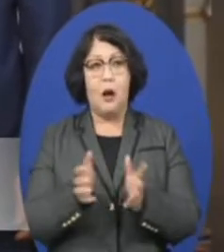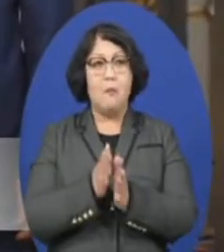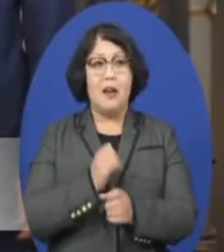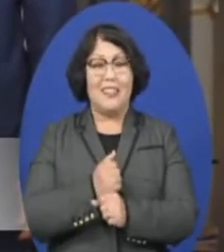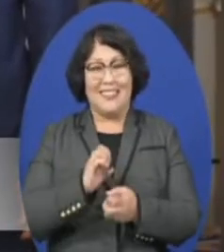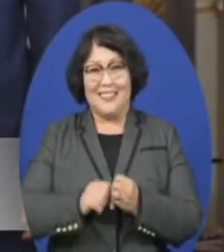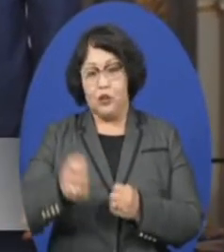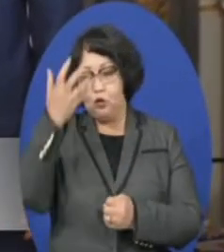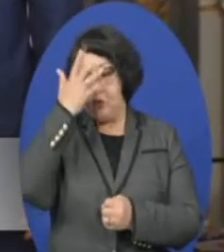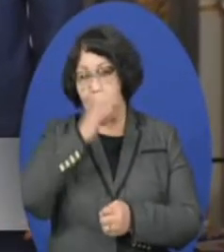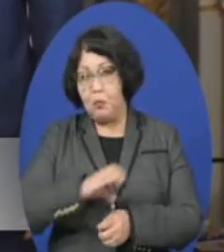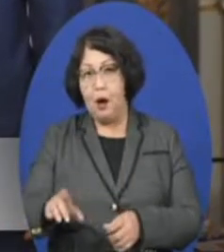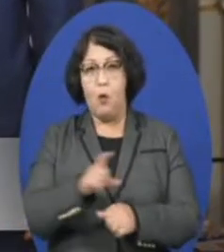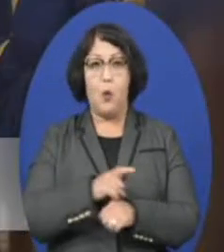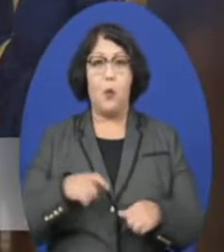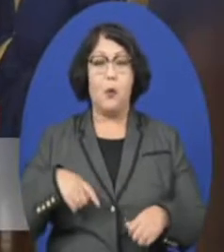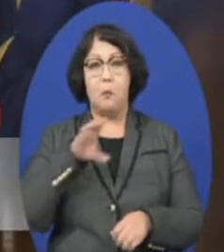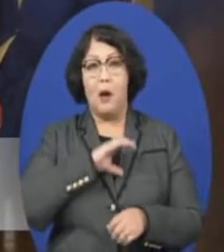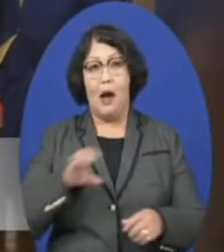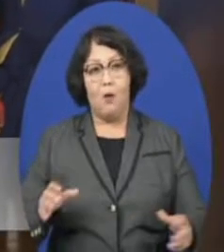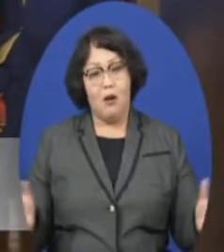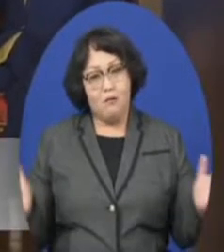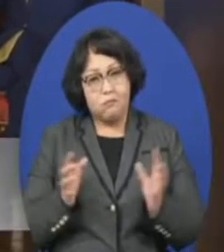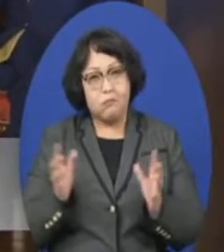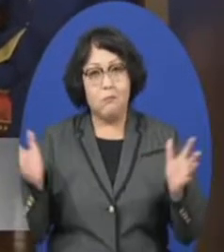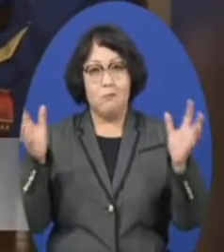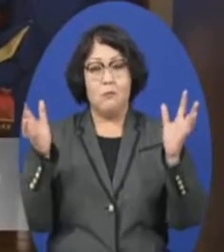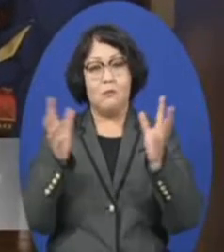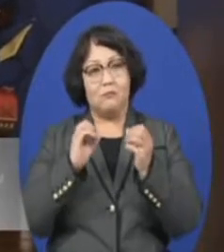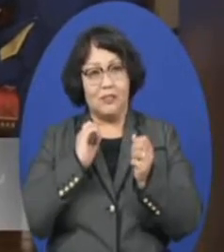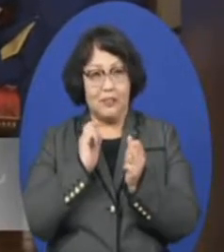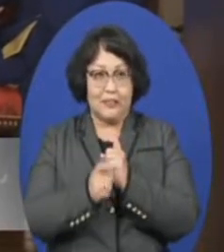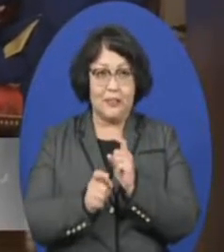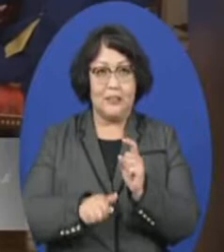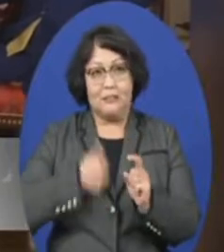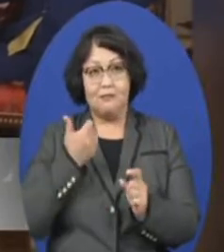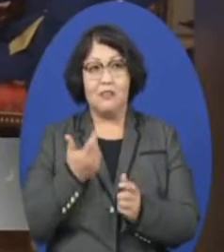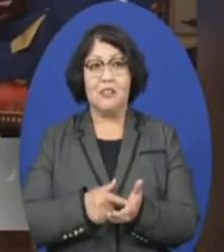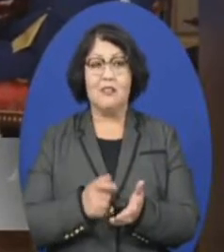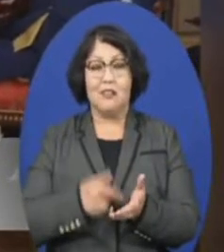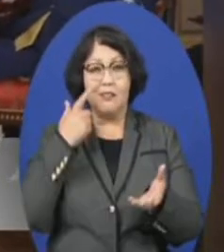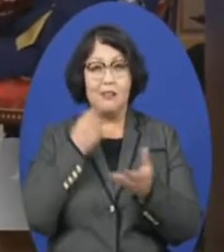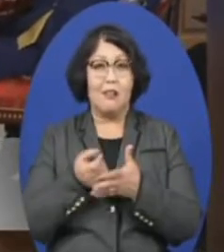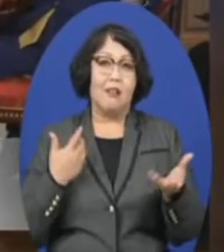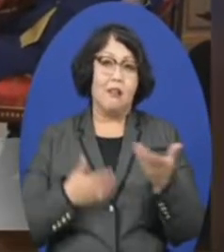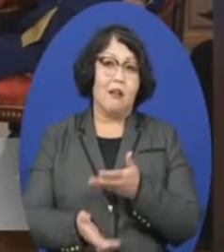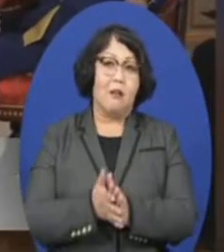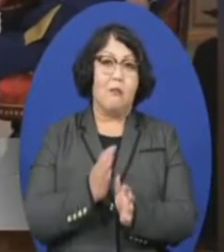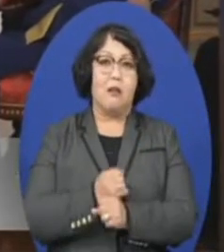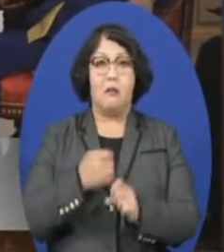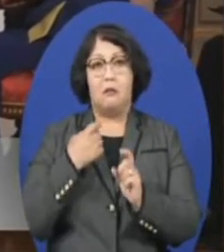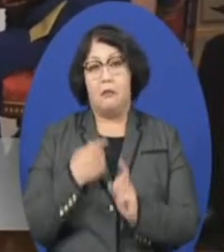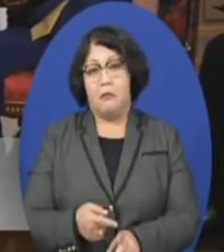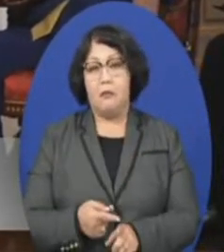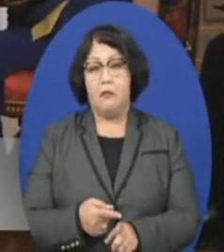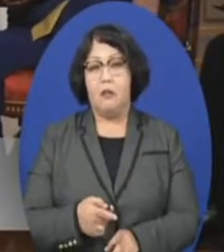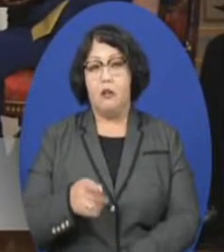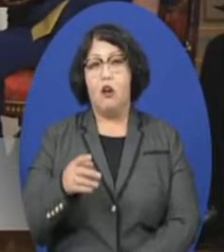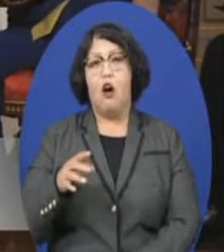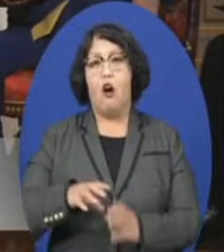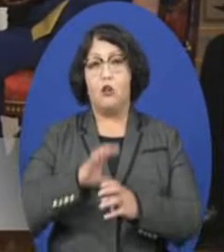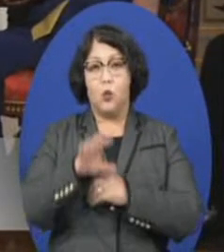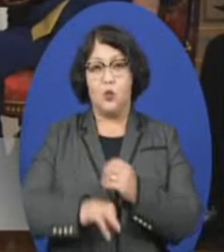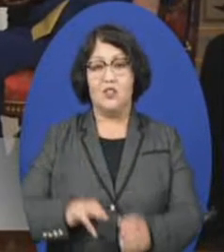нь дэвшүүлж, төр хувийн хөгжлийн хамтын ажиллагааг эрчимжүүлэх шаардлагатай байгааг талууд санал нэгтжээ. Хамтын ажиллагааны чиглэлд хөшгийн